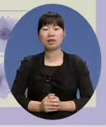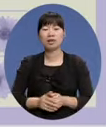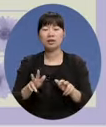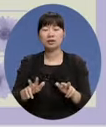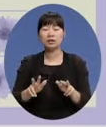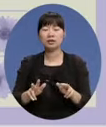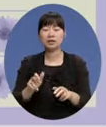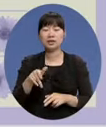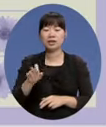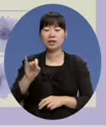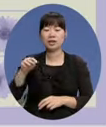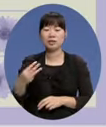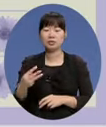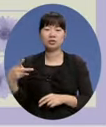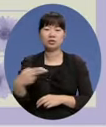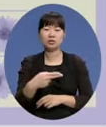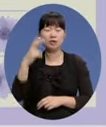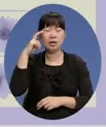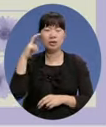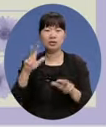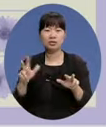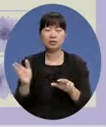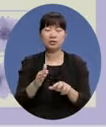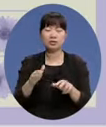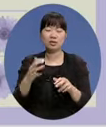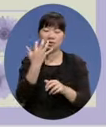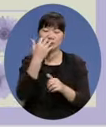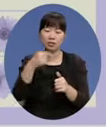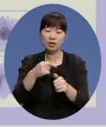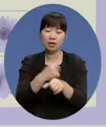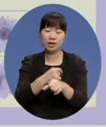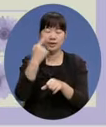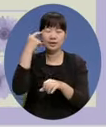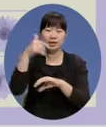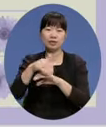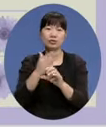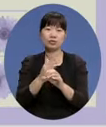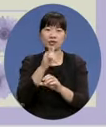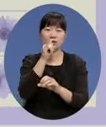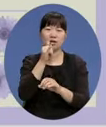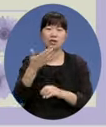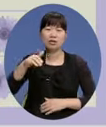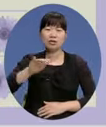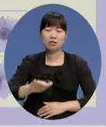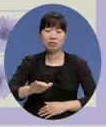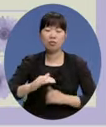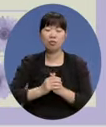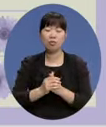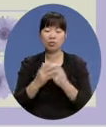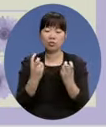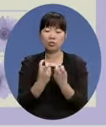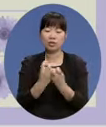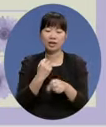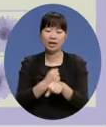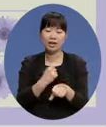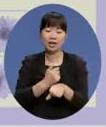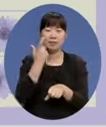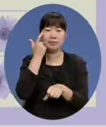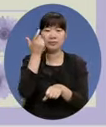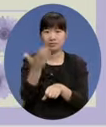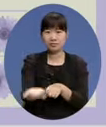당장 케이블은 끊을 거고요. 지금부터 성교육을 하려고요. 그런데 어떻게 해야 하나요?